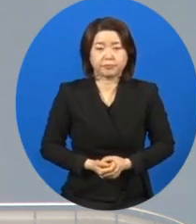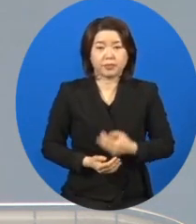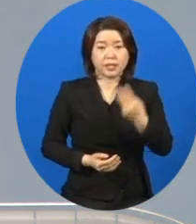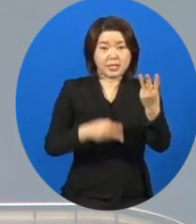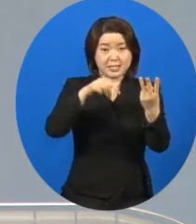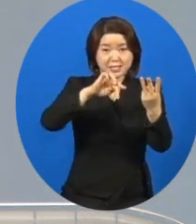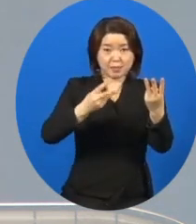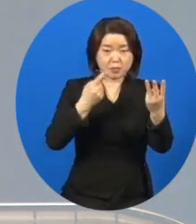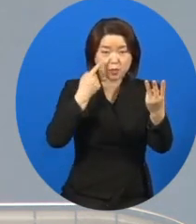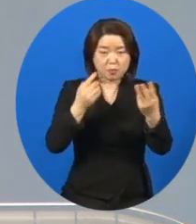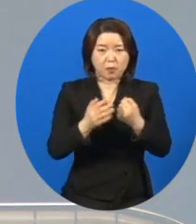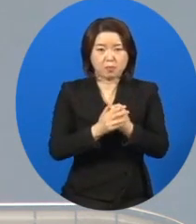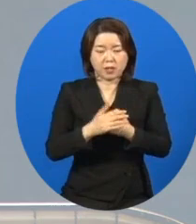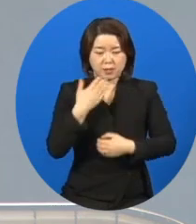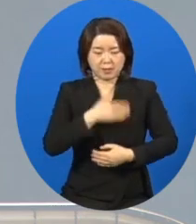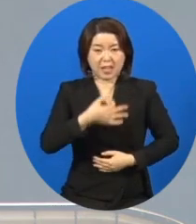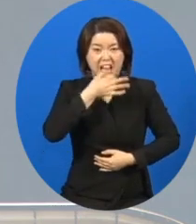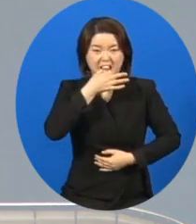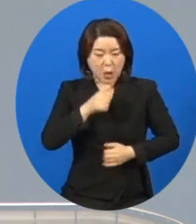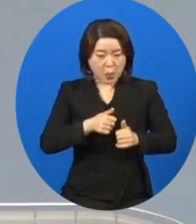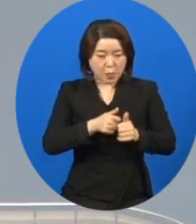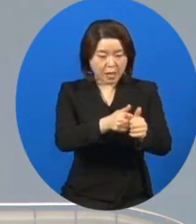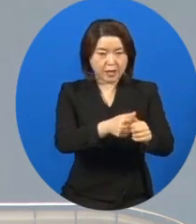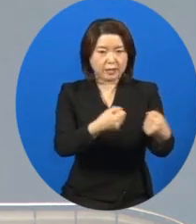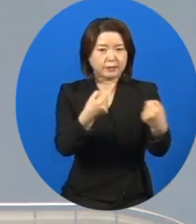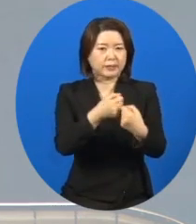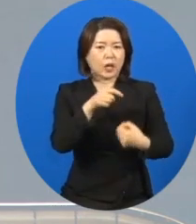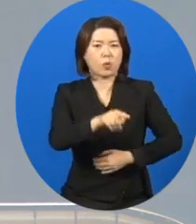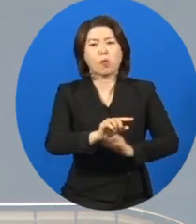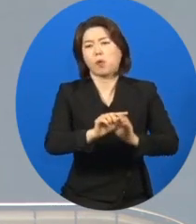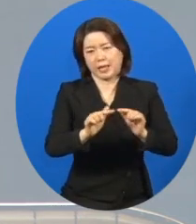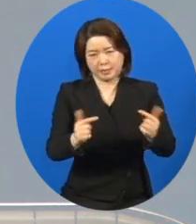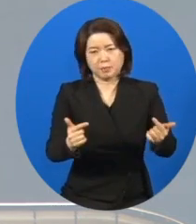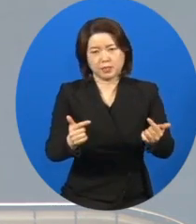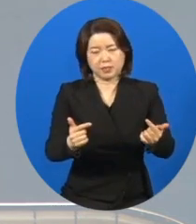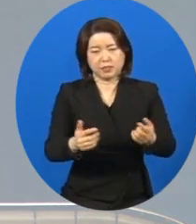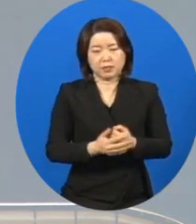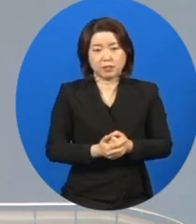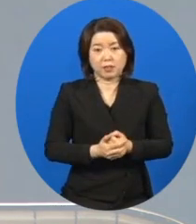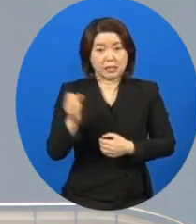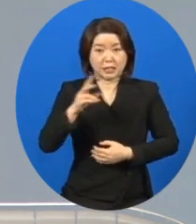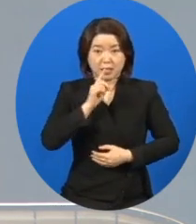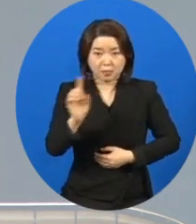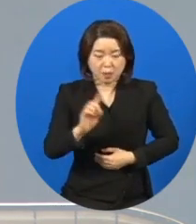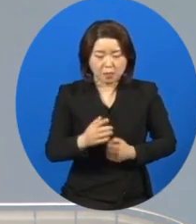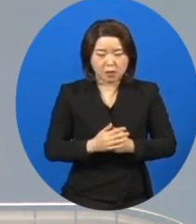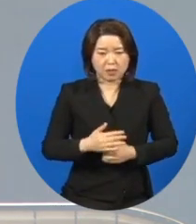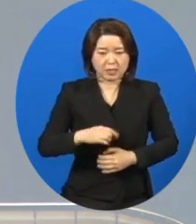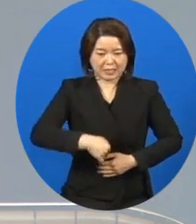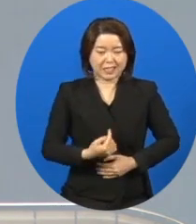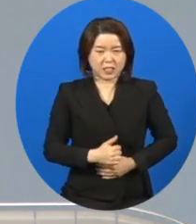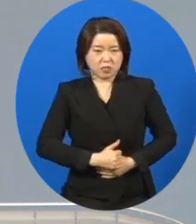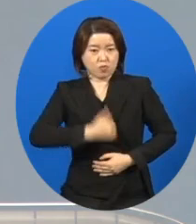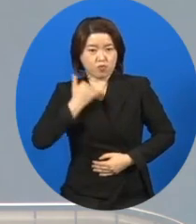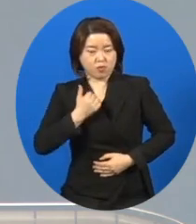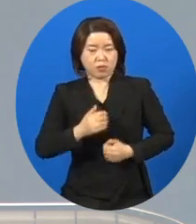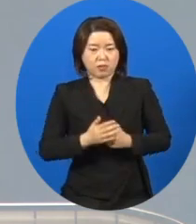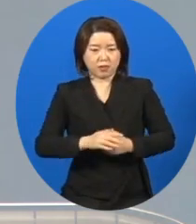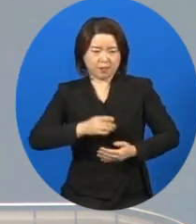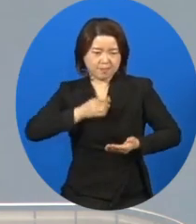3절에 보면 육정을 따라서 싸우는 것은 아닙니다. 다시 말하면 혈기로,